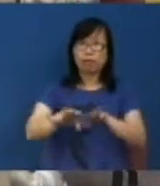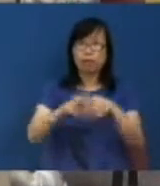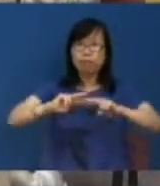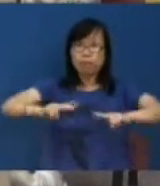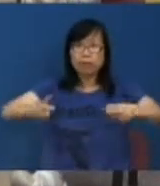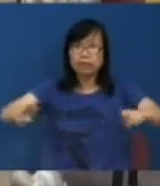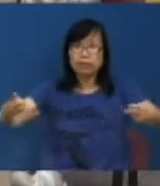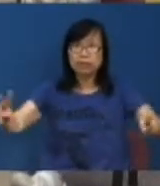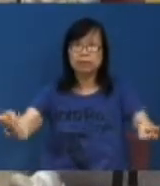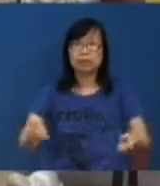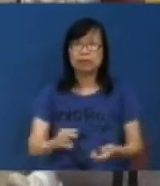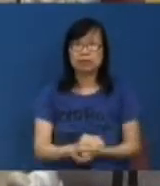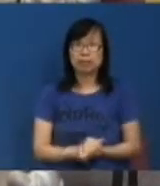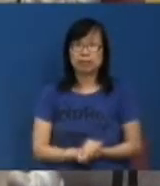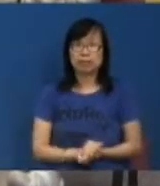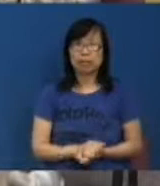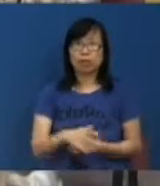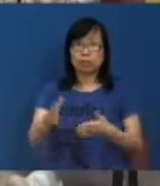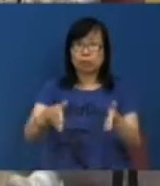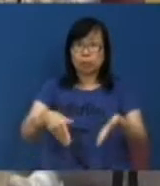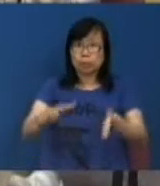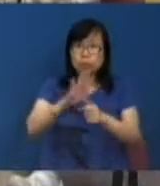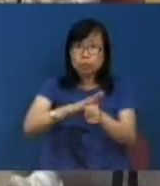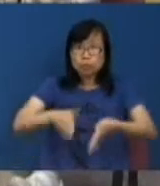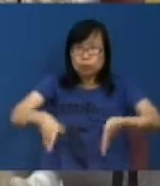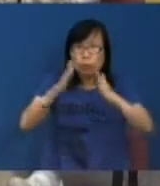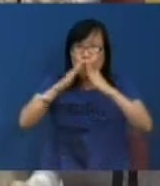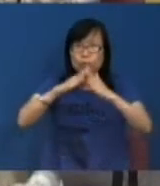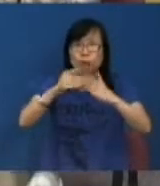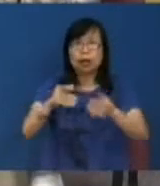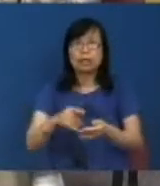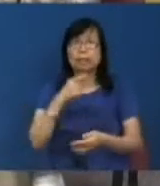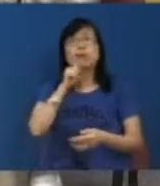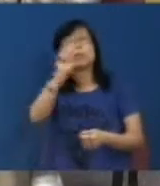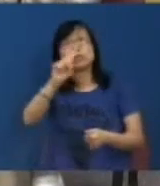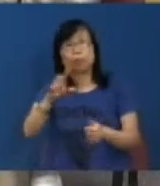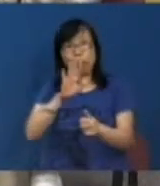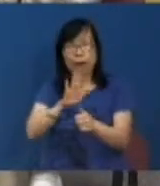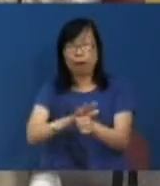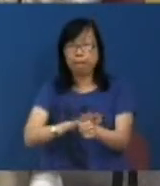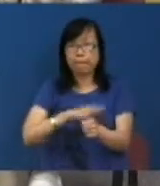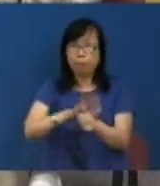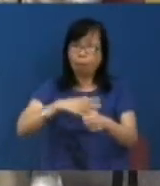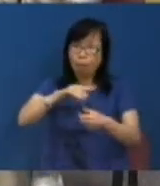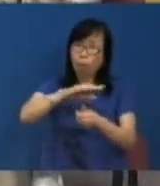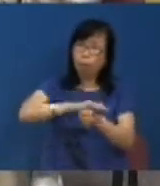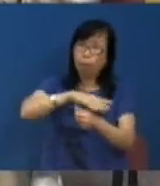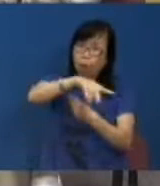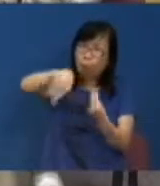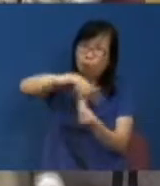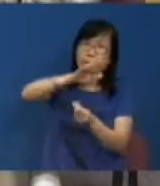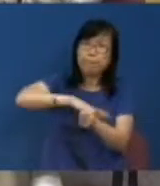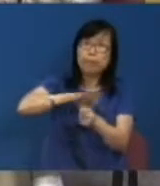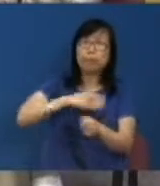係咁樣去咯。咁而講環保村屋就當然就不得不提嘅，點解環保？就梗係一個 idea 就係 green 啦，係